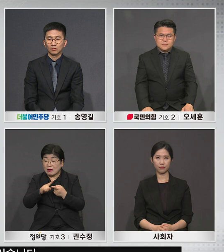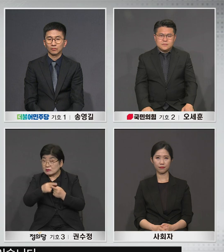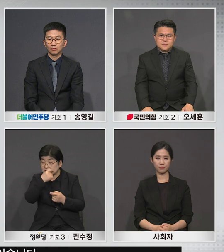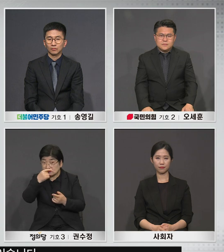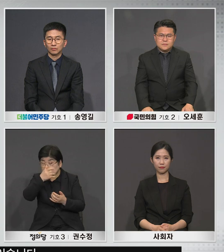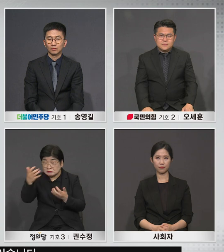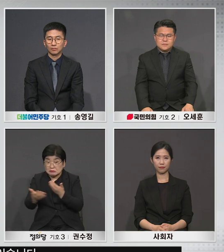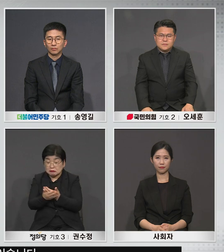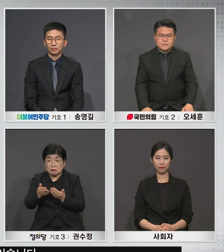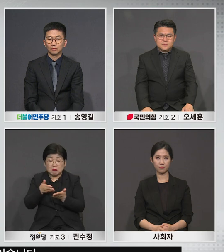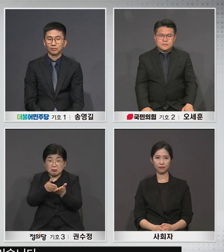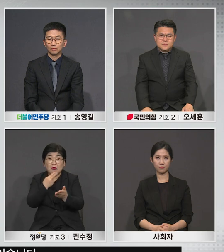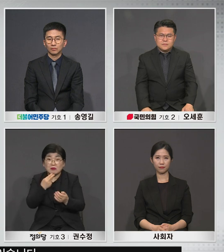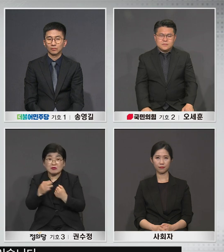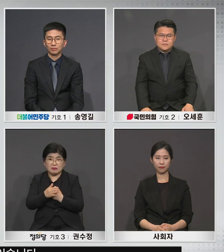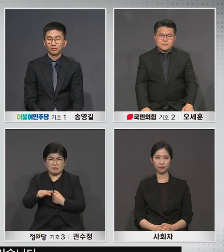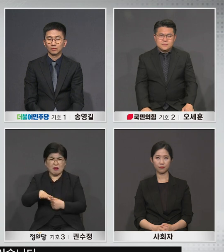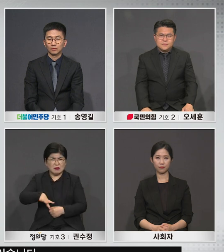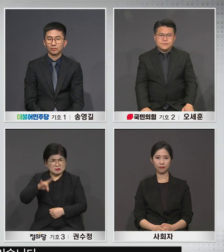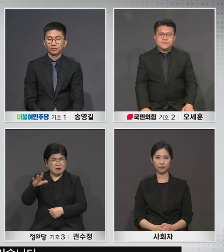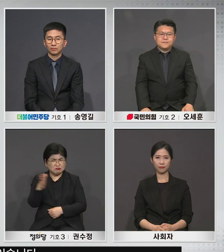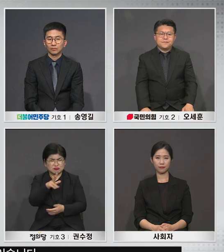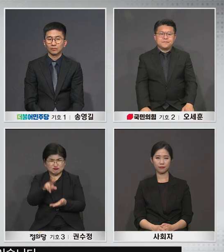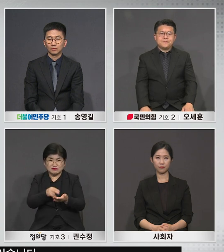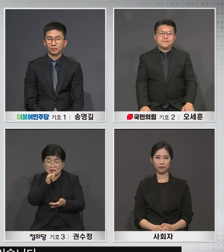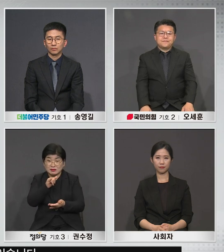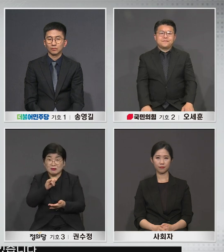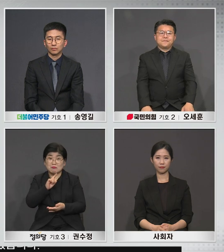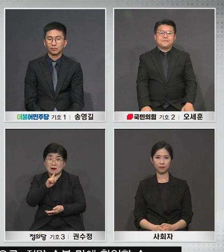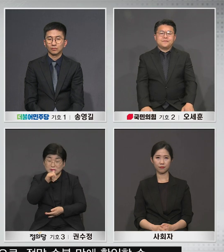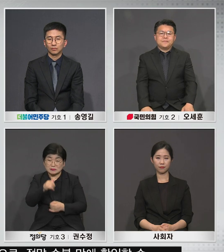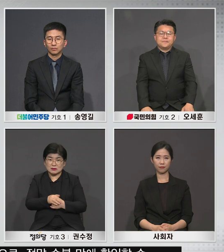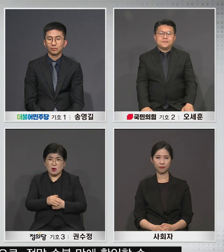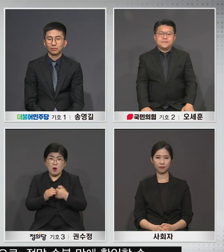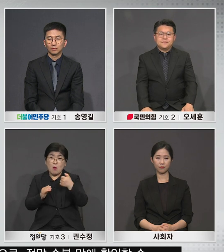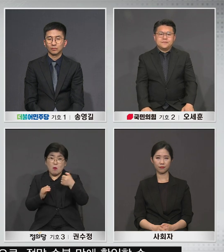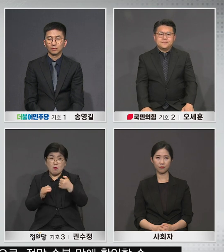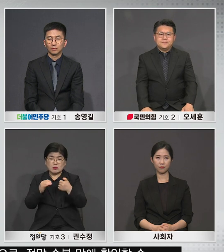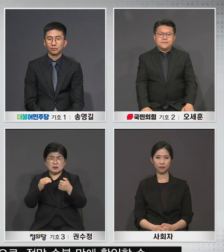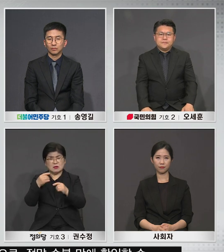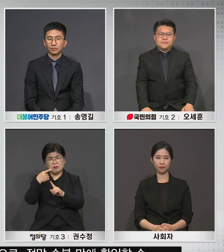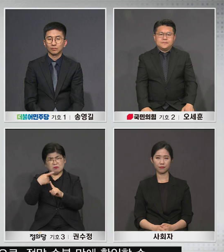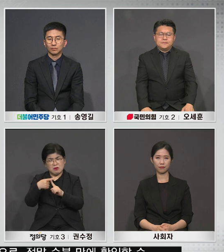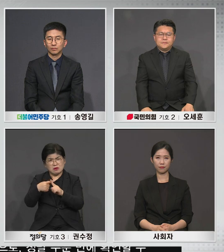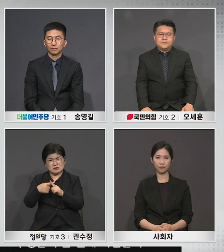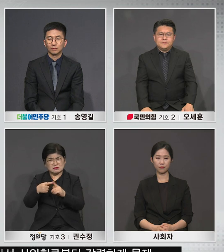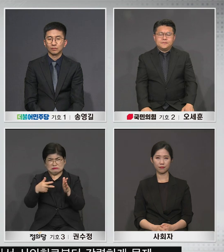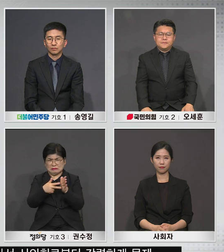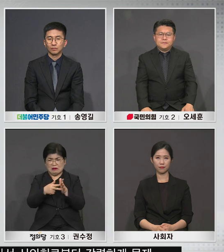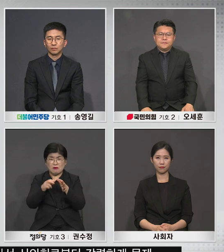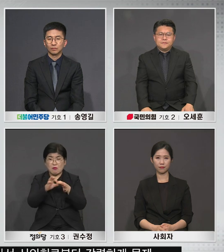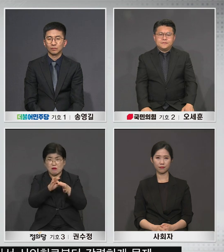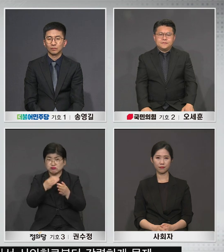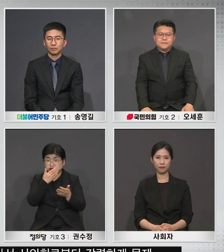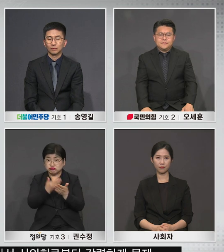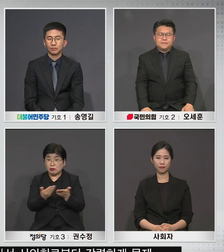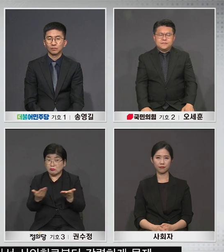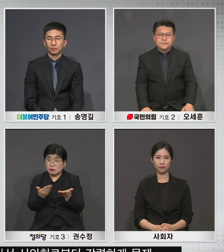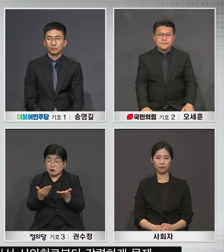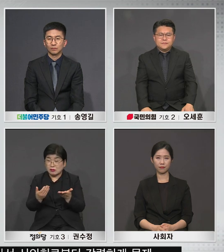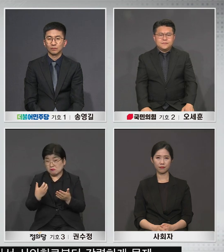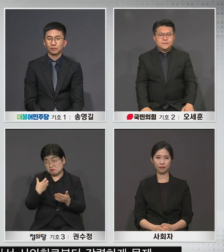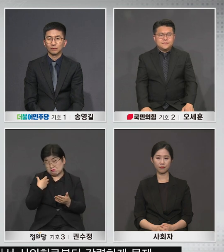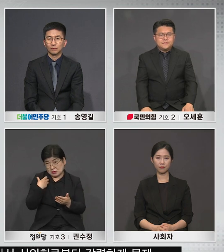시의회부터 강력하게 문제제기를 받았던 바가 있습니다. 저는 50플러스 재단과 관련해서 이렇게 중요한 역할을 수행하는